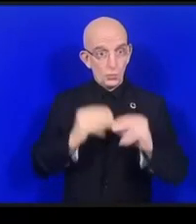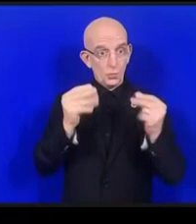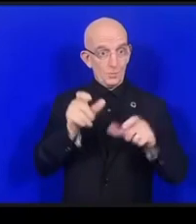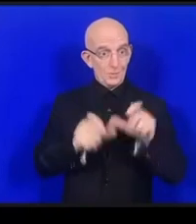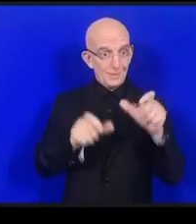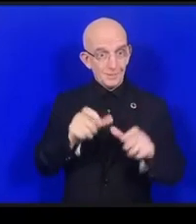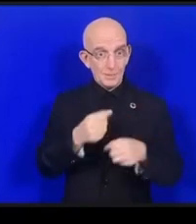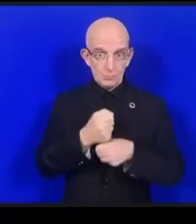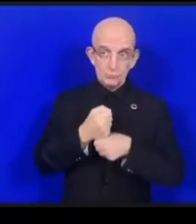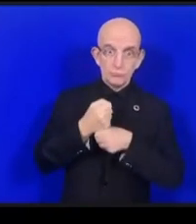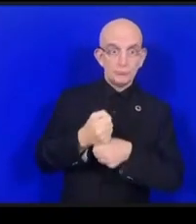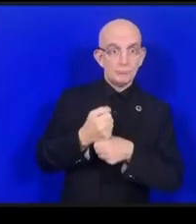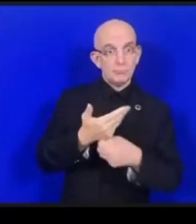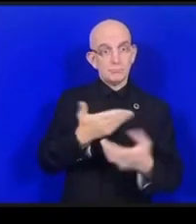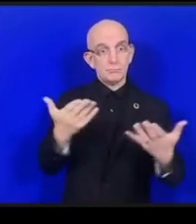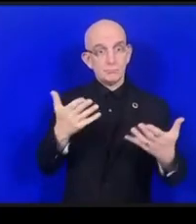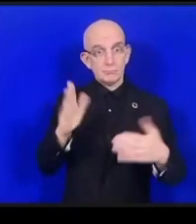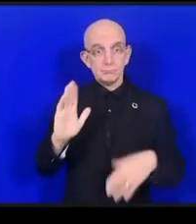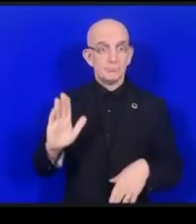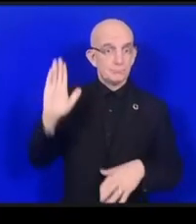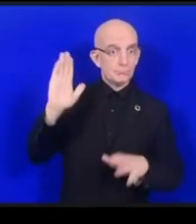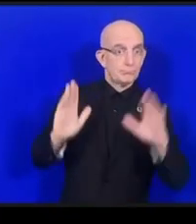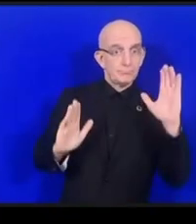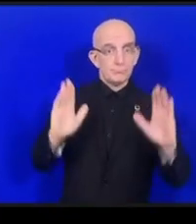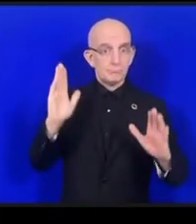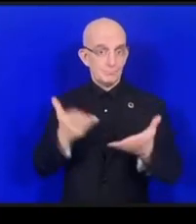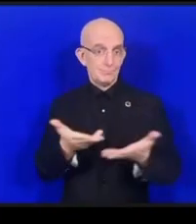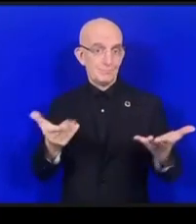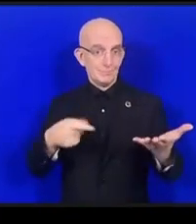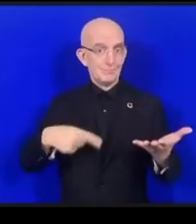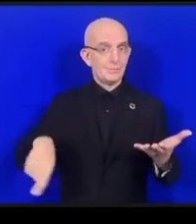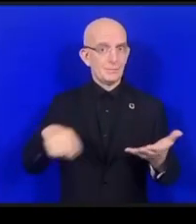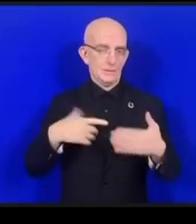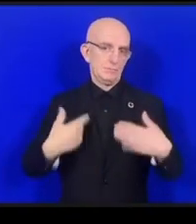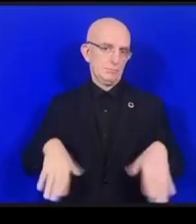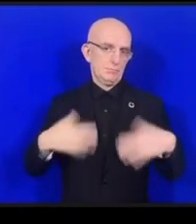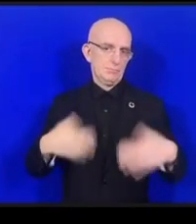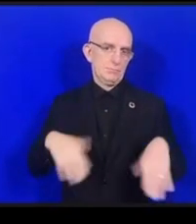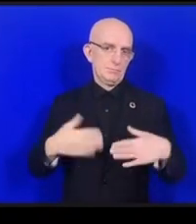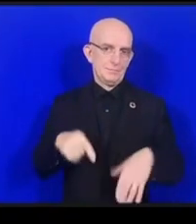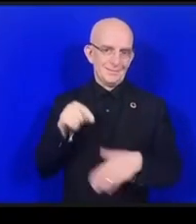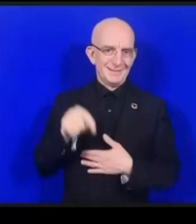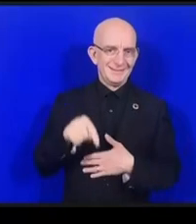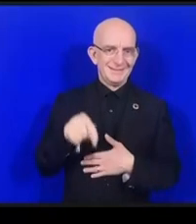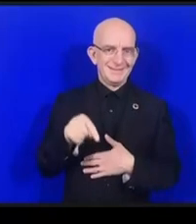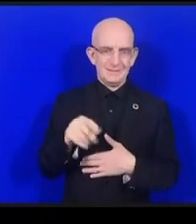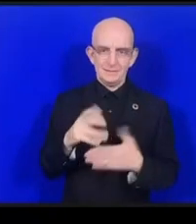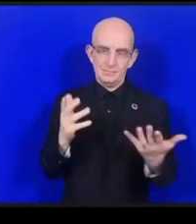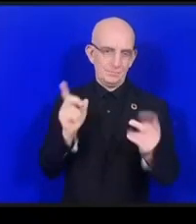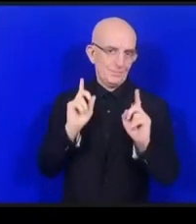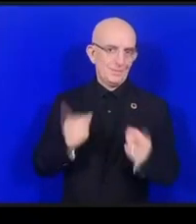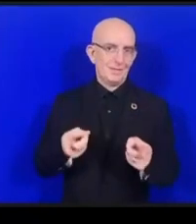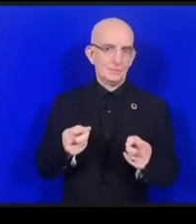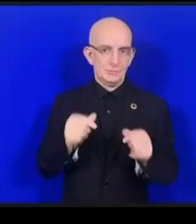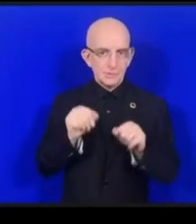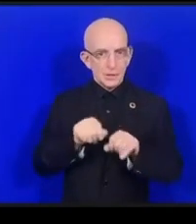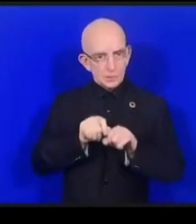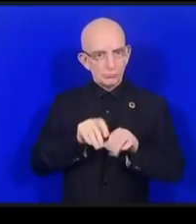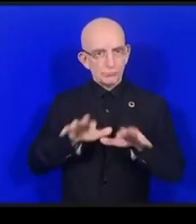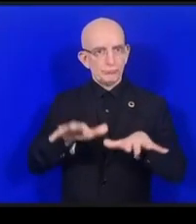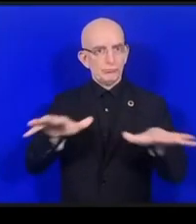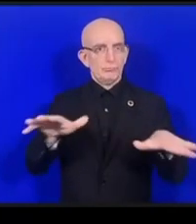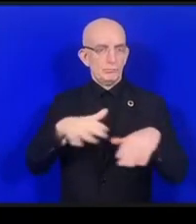молодёжи и лучшая репрезентативность наших голосов в обществе будет